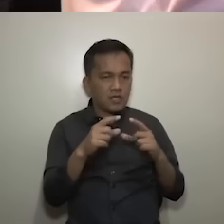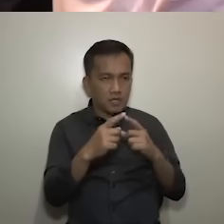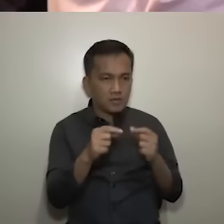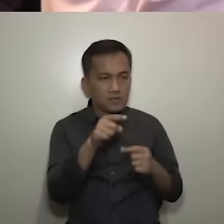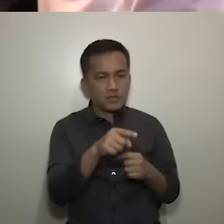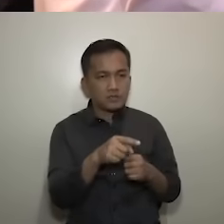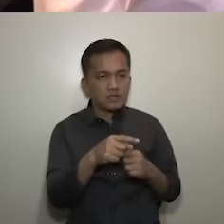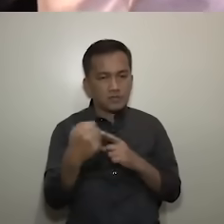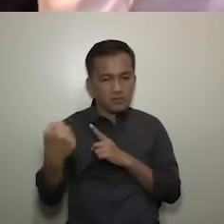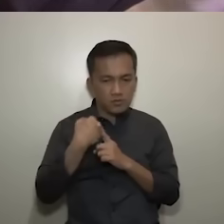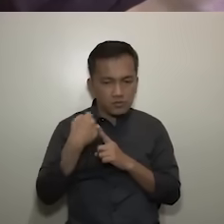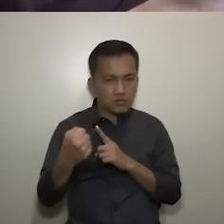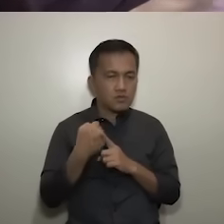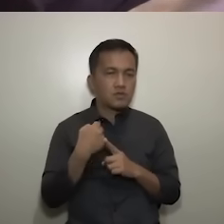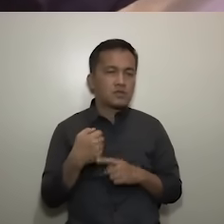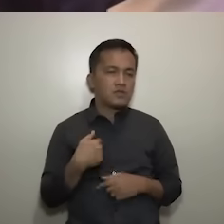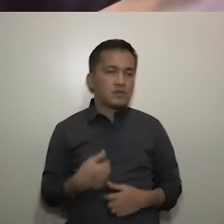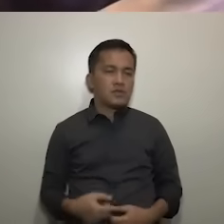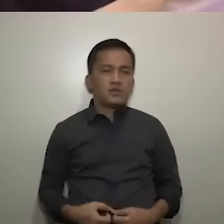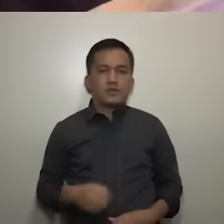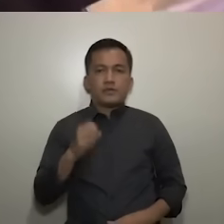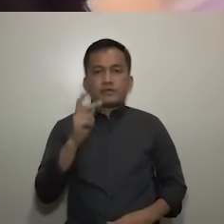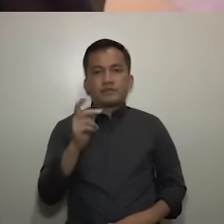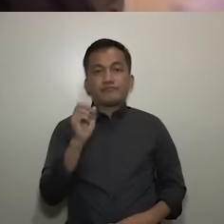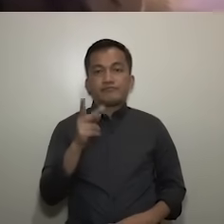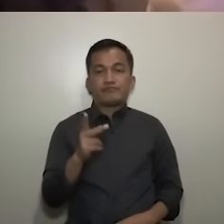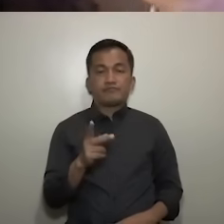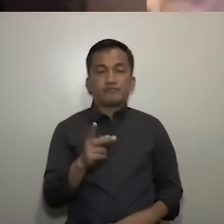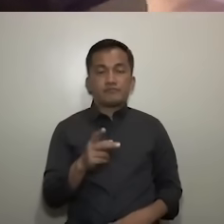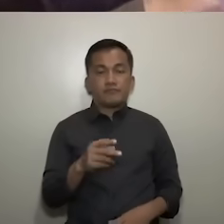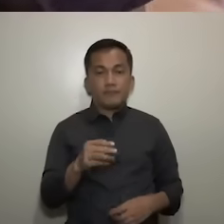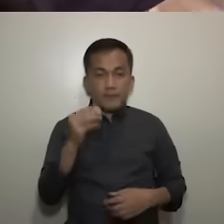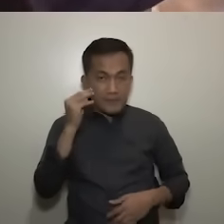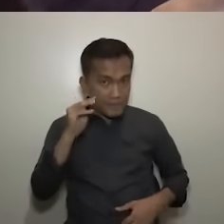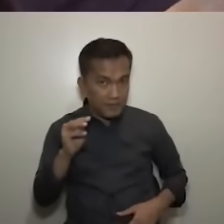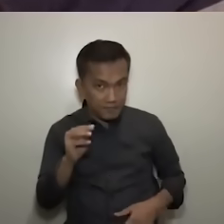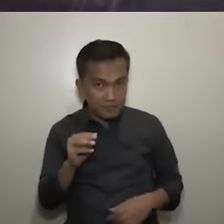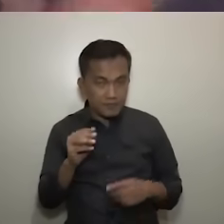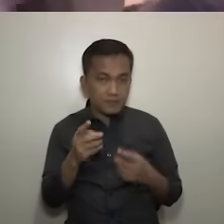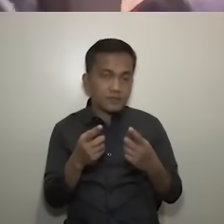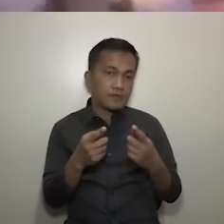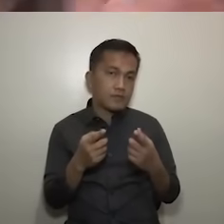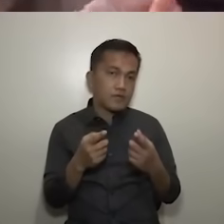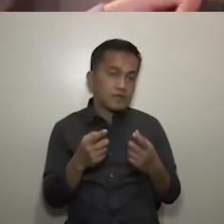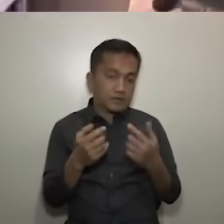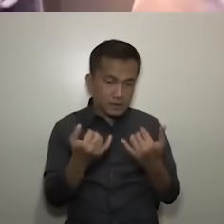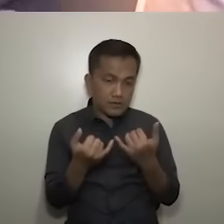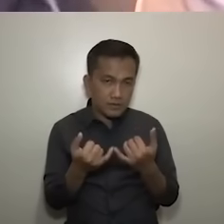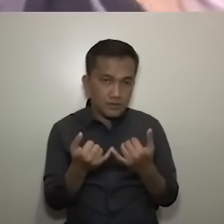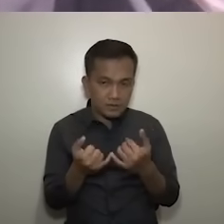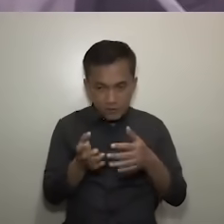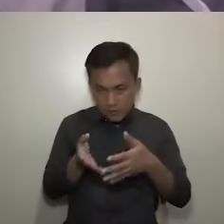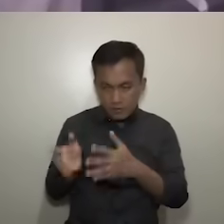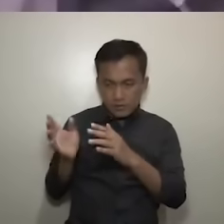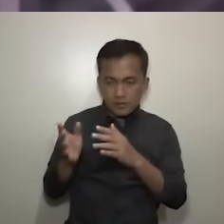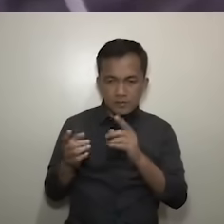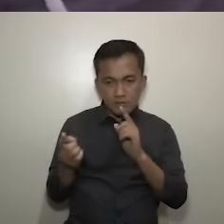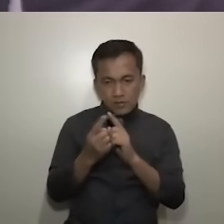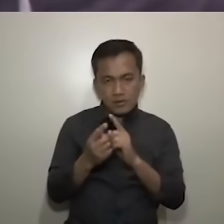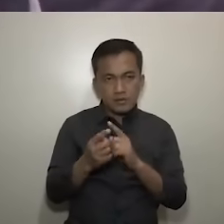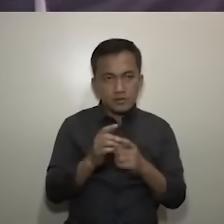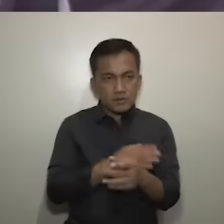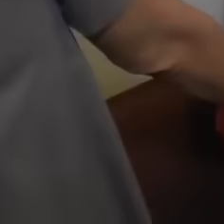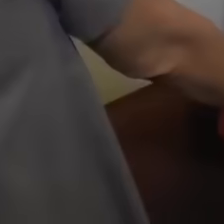yun. Binugbog niya ako. Okay, okay, sige. So, ma'am, ganito lang. For the meantime, payagan mo siya makita yung